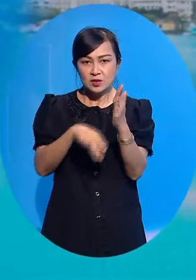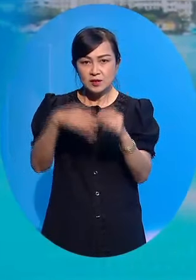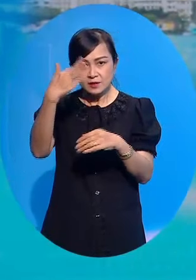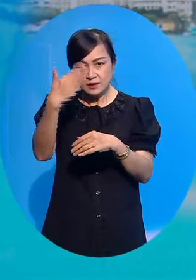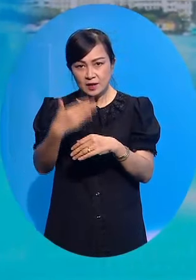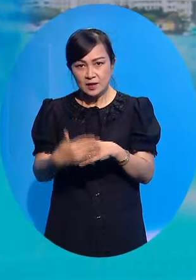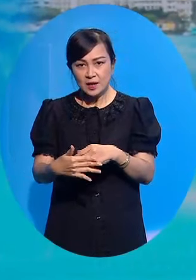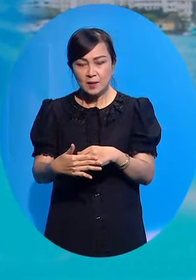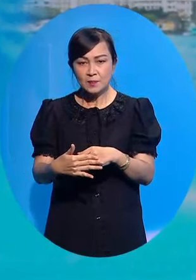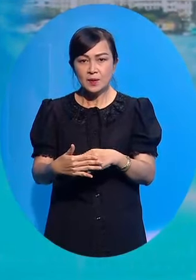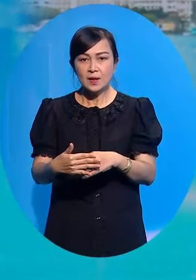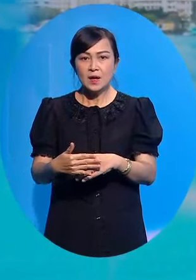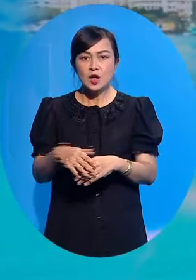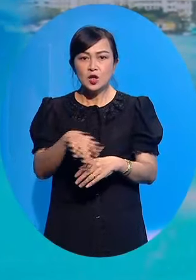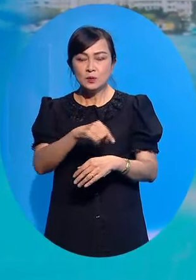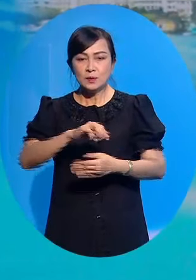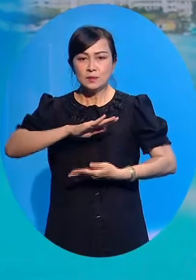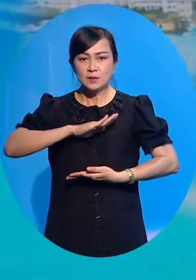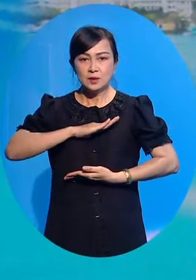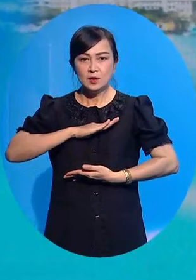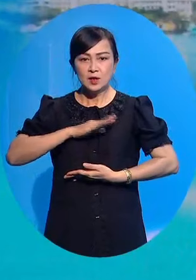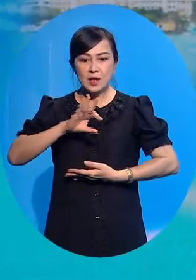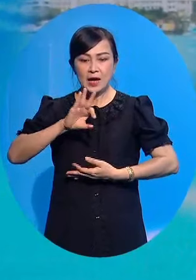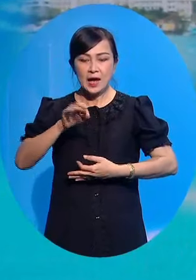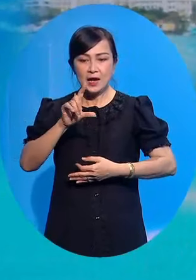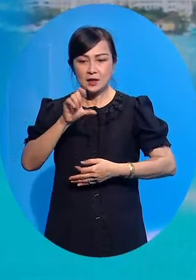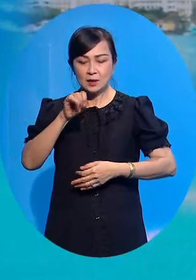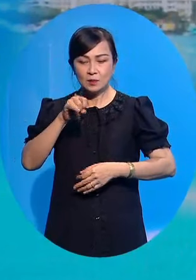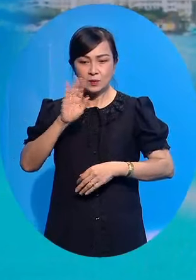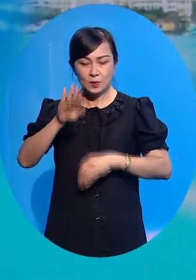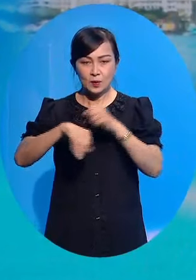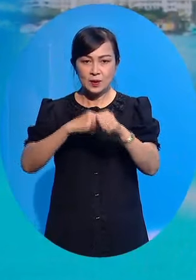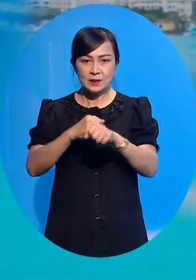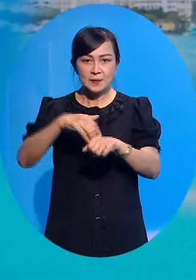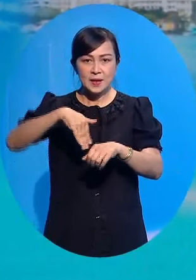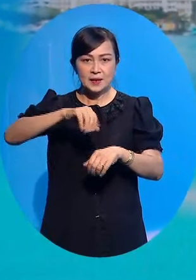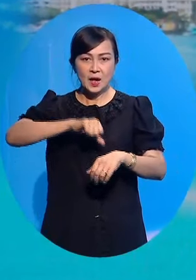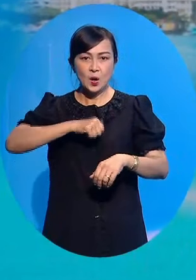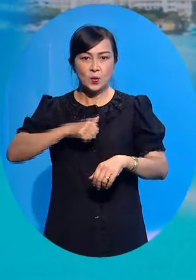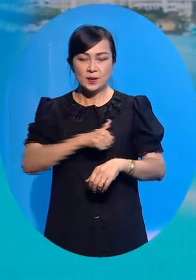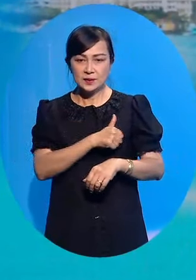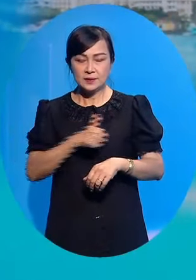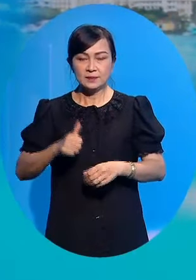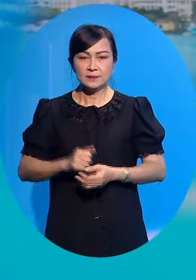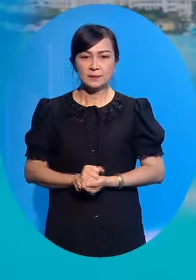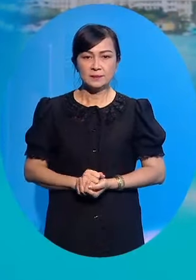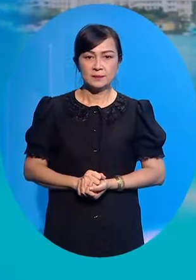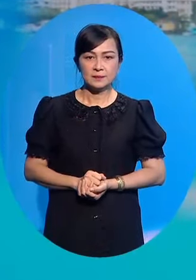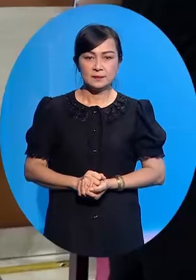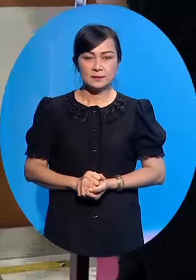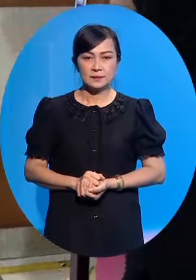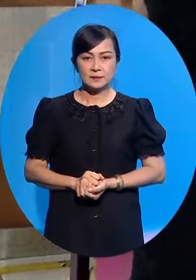nghiệm, tích điểm đổi quà, rút thăm trúng thưởng, hái lộc đầu năm. Qua đó thì góp phần gia tăng quyền lợi cho người tiêu dùng.